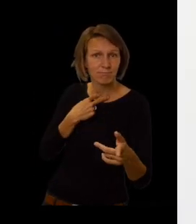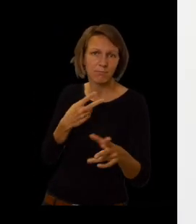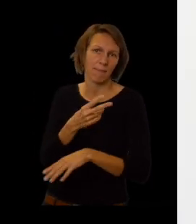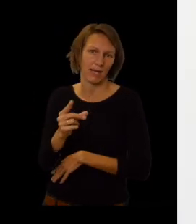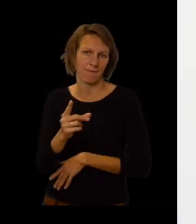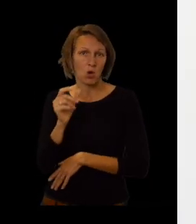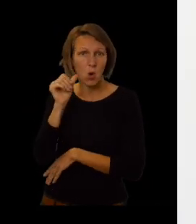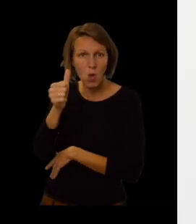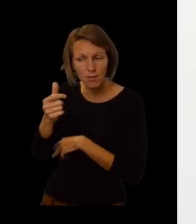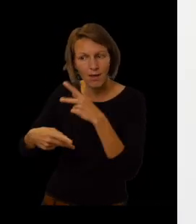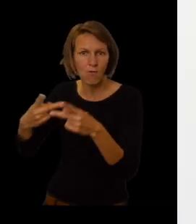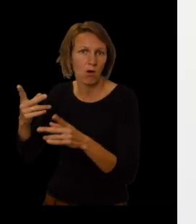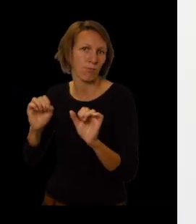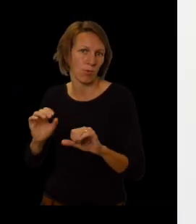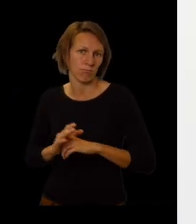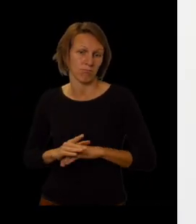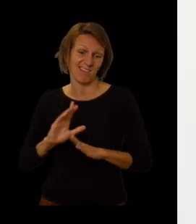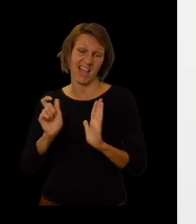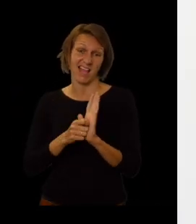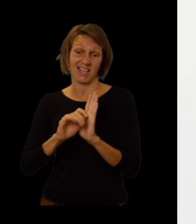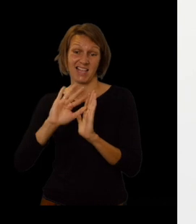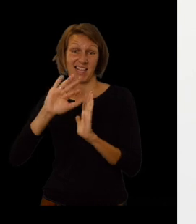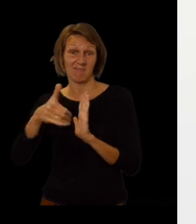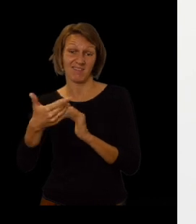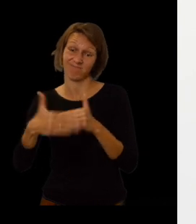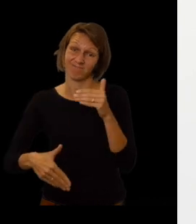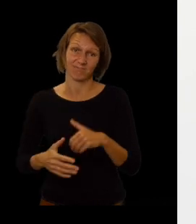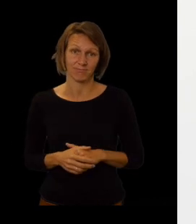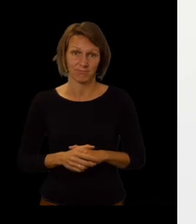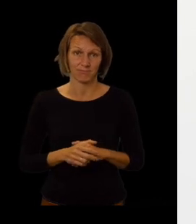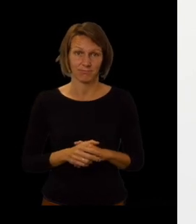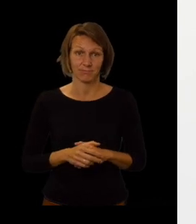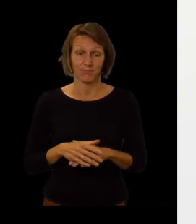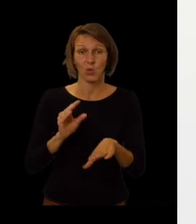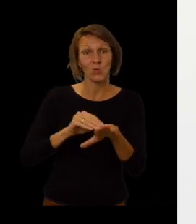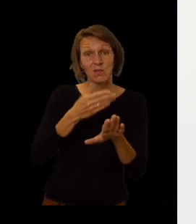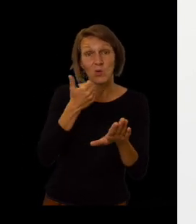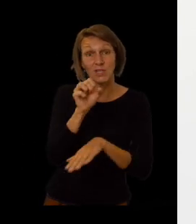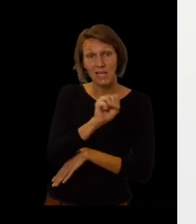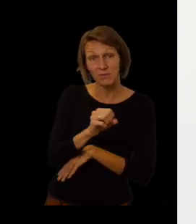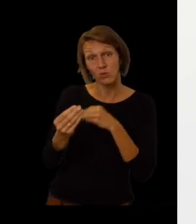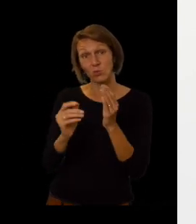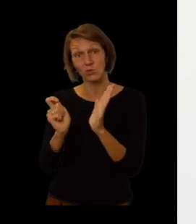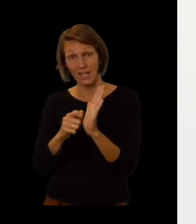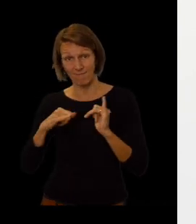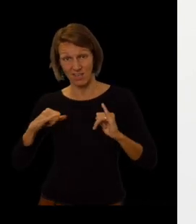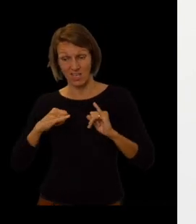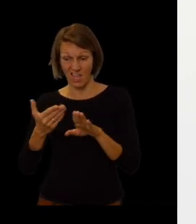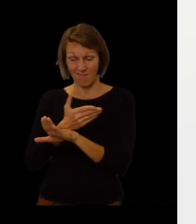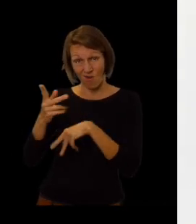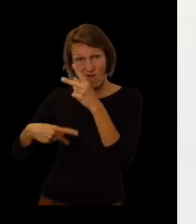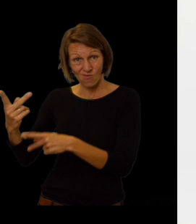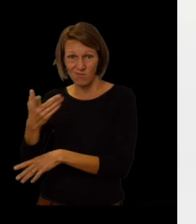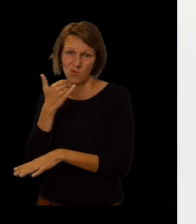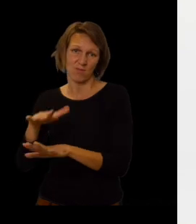Un empêchement, ce n'est pas grave. Postez l'enveloppe le lendemain au plus tard. Un conseil, évitez de la poster un samedi ou la veille d'un jour